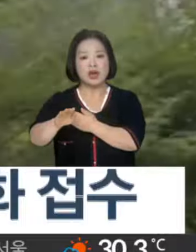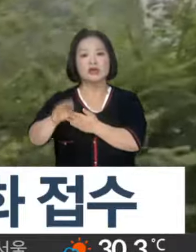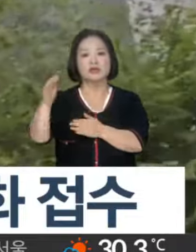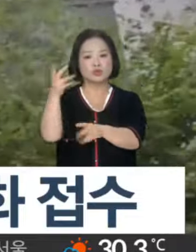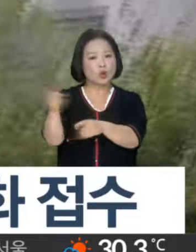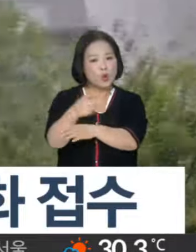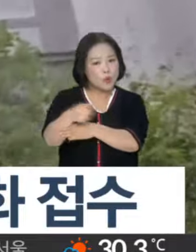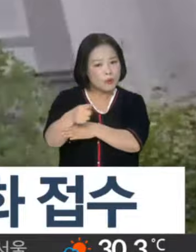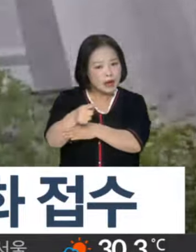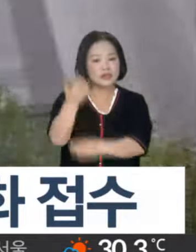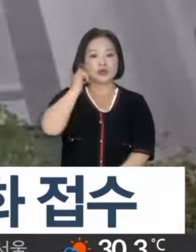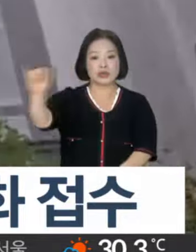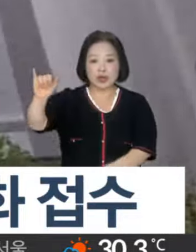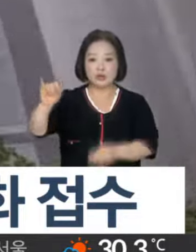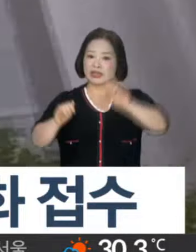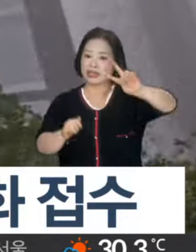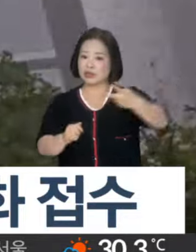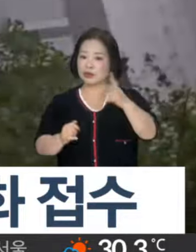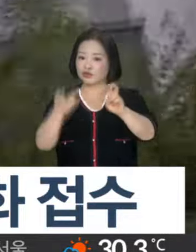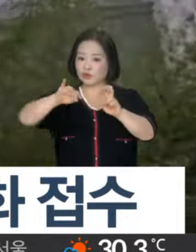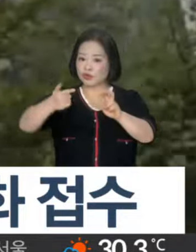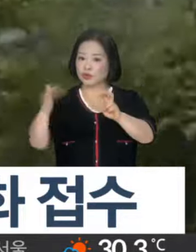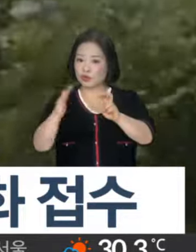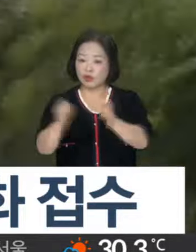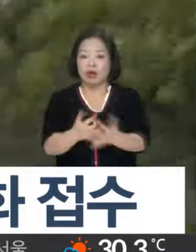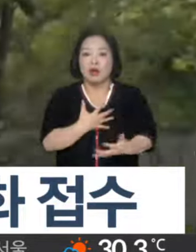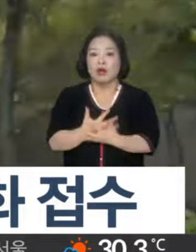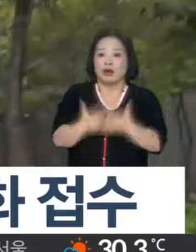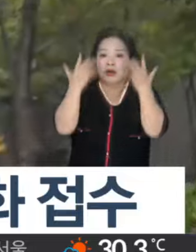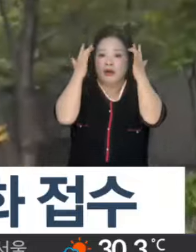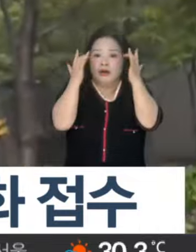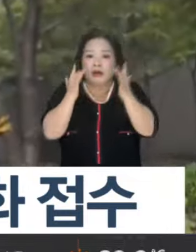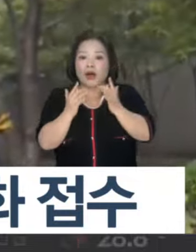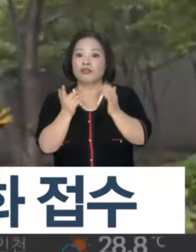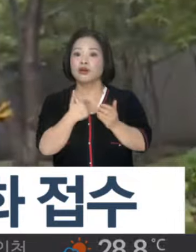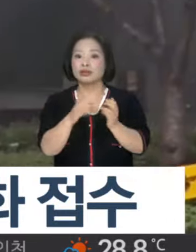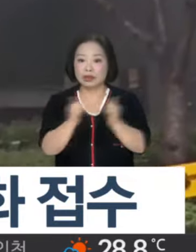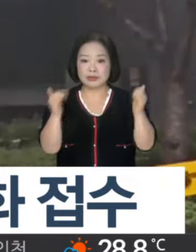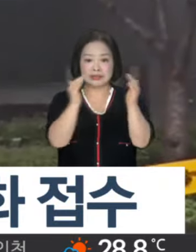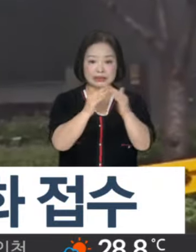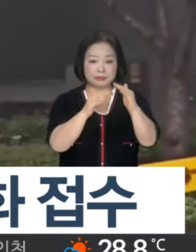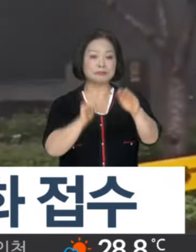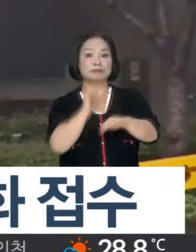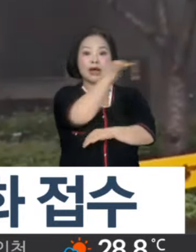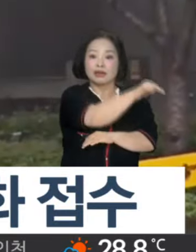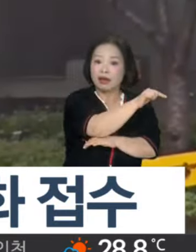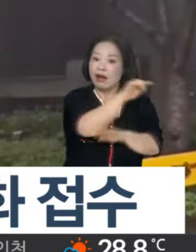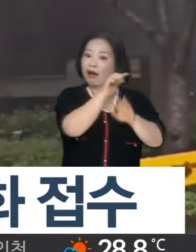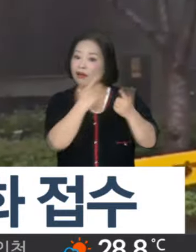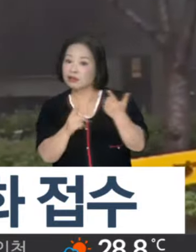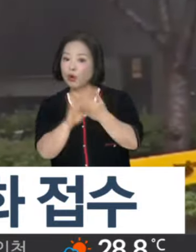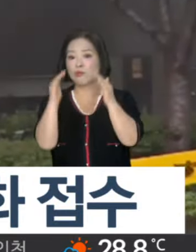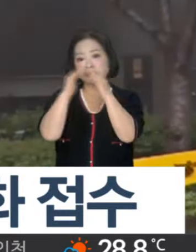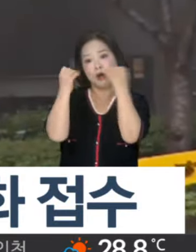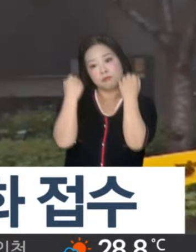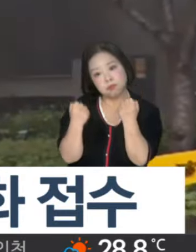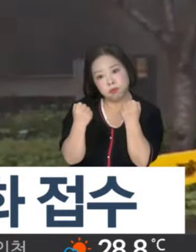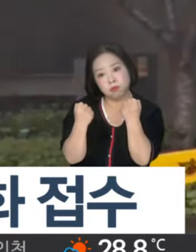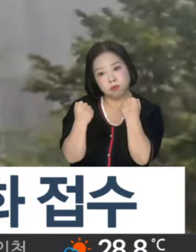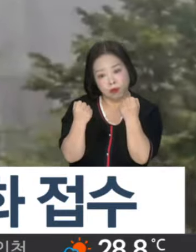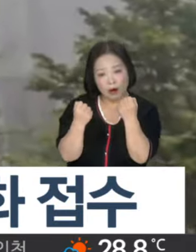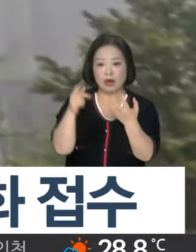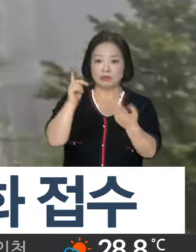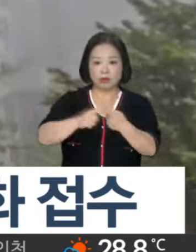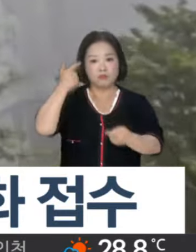전화는 모두 22건 불안에 떨어야 했던 주민들은 집밖으로 대피해야 할지 아니면 계속 집안에 머물러야